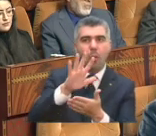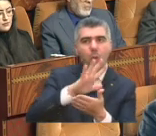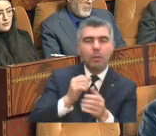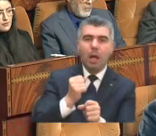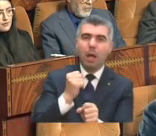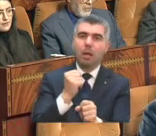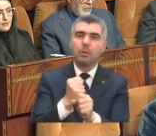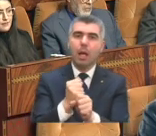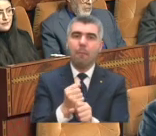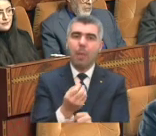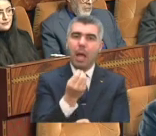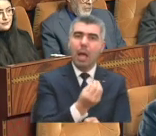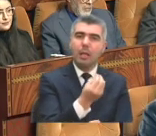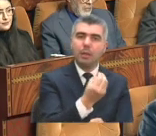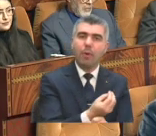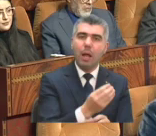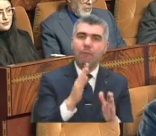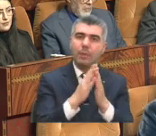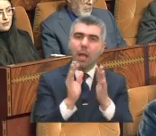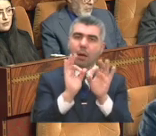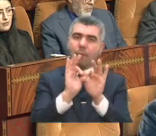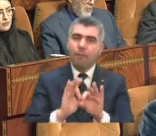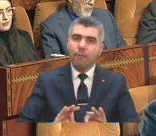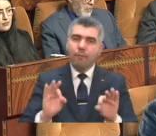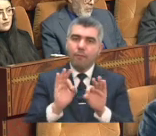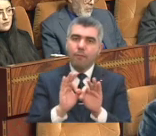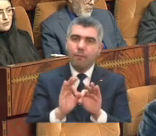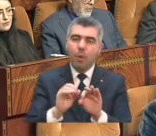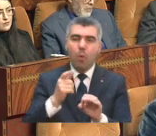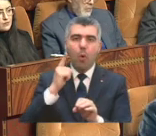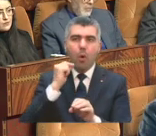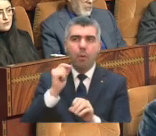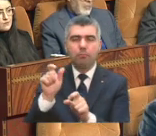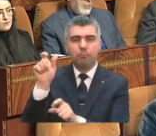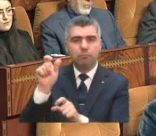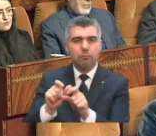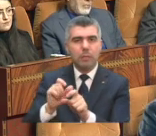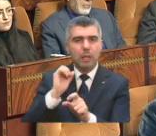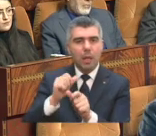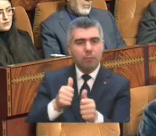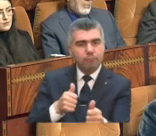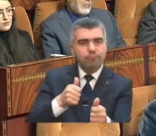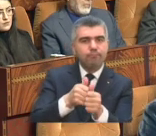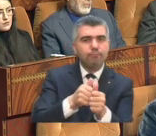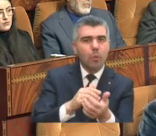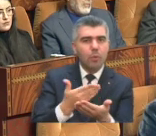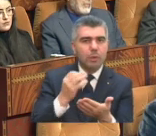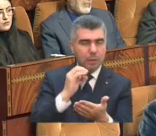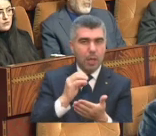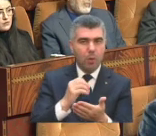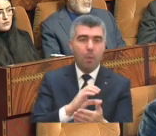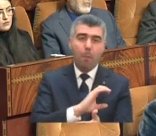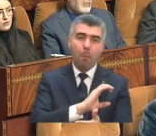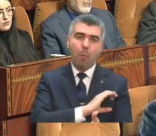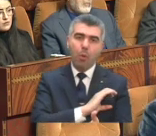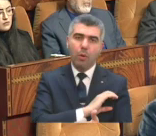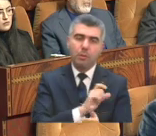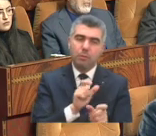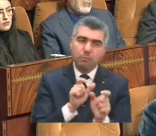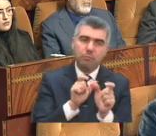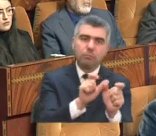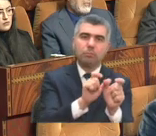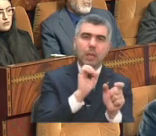تعنى بالأطفال المتخلى عنهم والأشخاص دون مأوى وضحايا العنف والتحرش، بالإضافة إلى إحداث شرطة خاصة لمتابعة